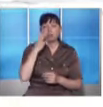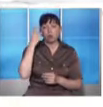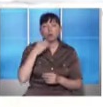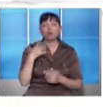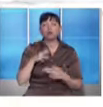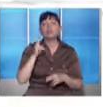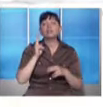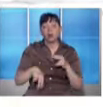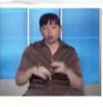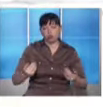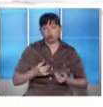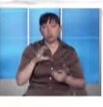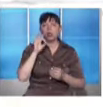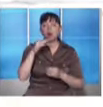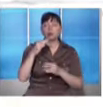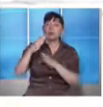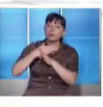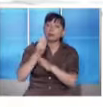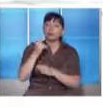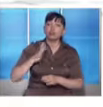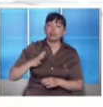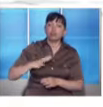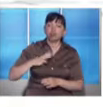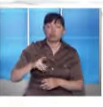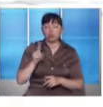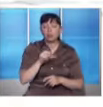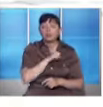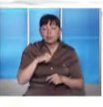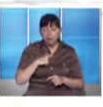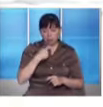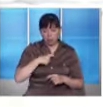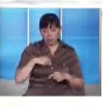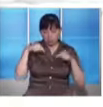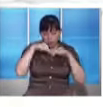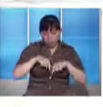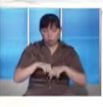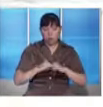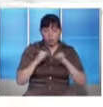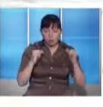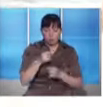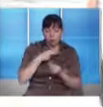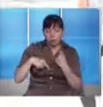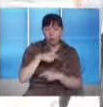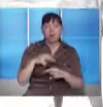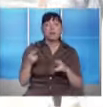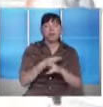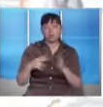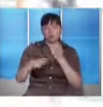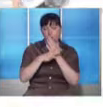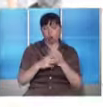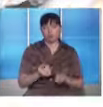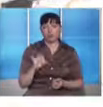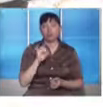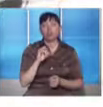înceta să mai trăiască din împrumuturi și când ea va deveni un proiect autosustenabil? Deci, ce ar trebui să întâmple în Republica Moldova ca să apară